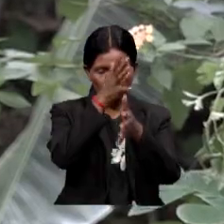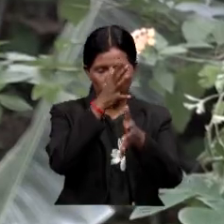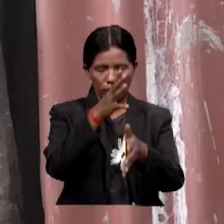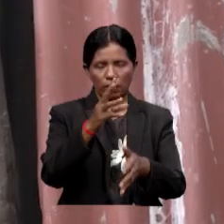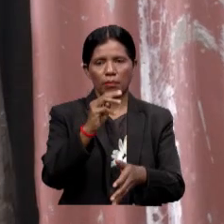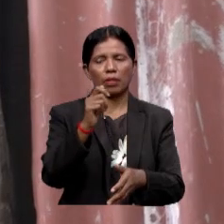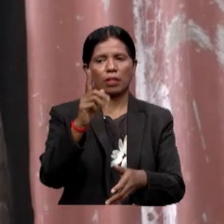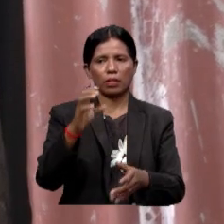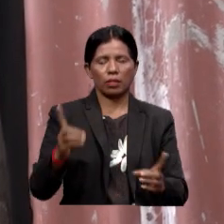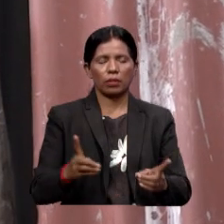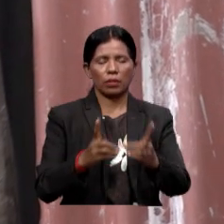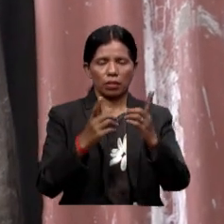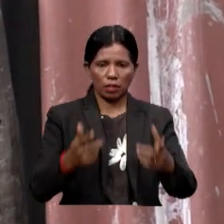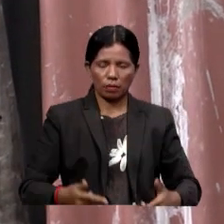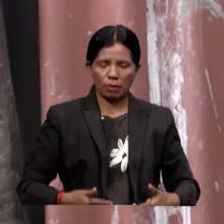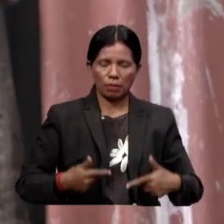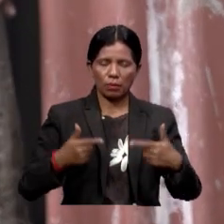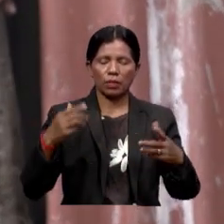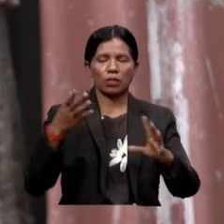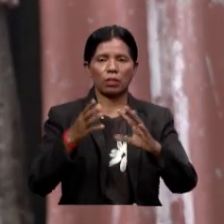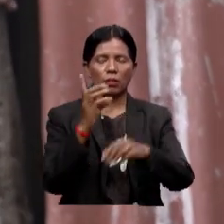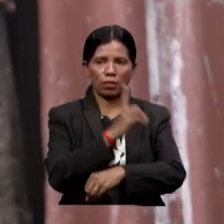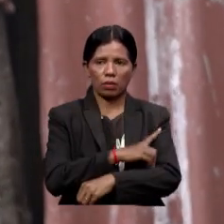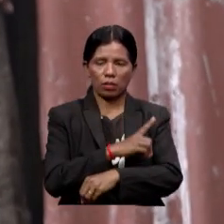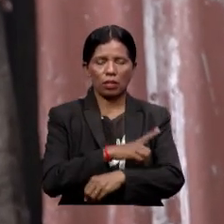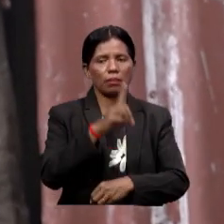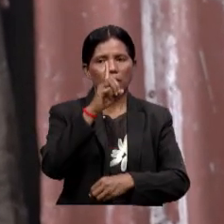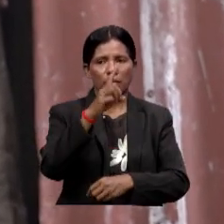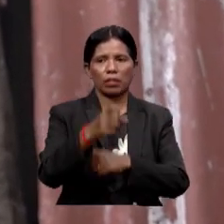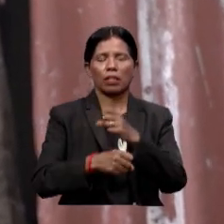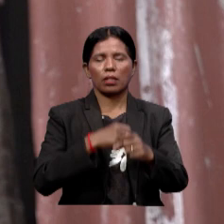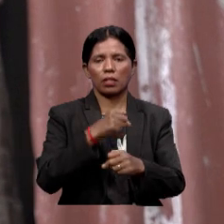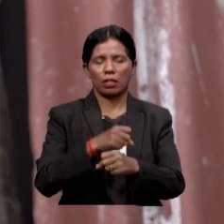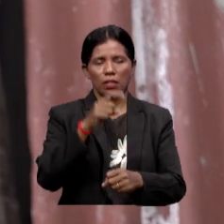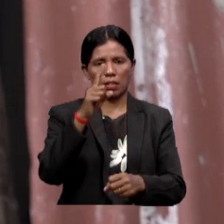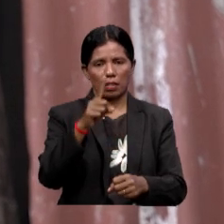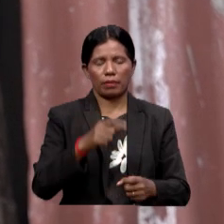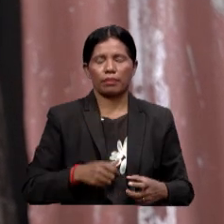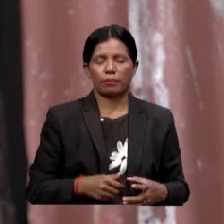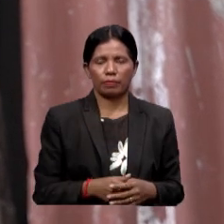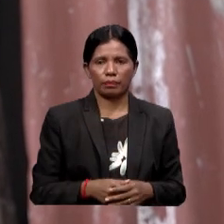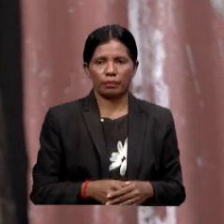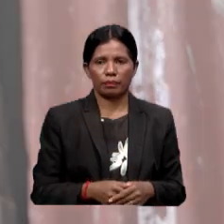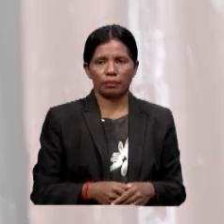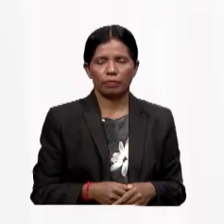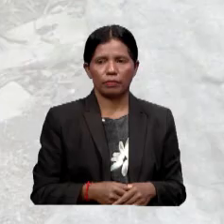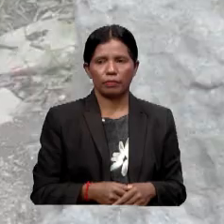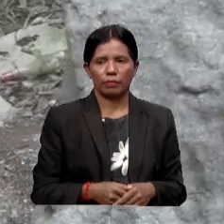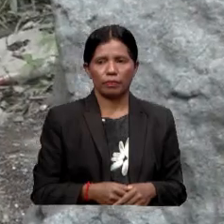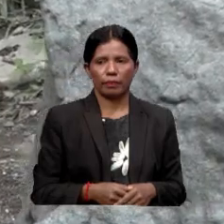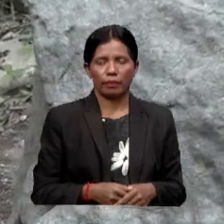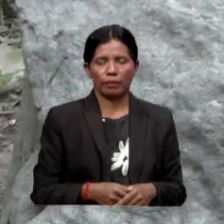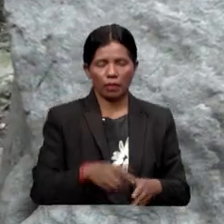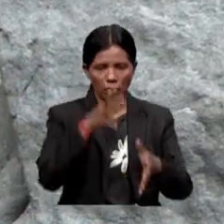ne peregrinasau Morris. Nebe nia halau mesak durante tinang hirak ne nilaran. Avo Mateus